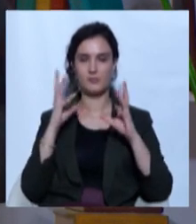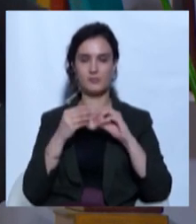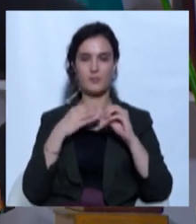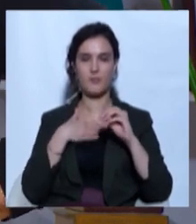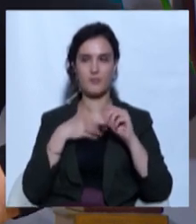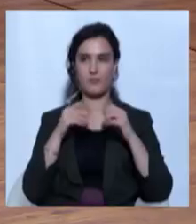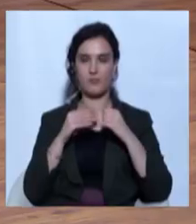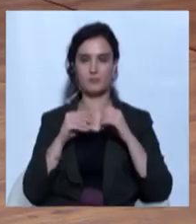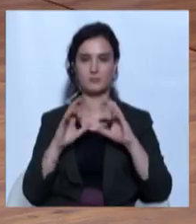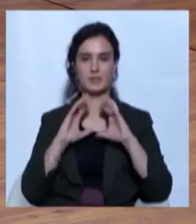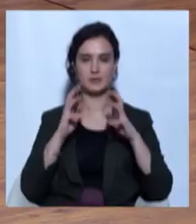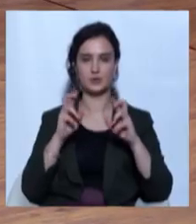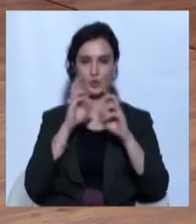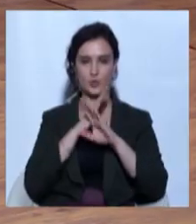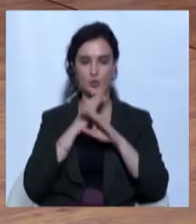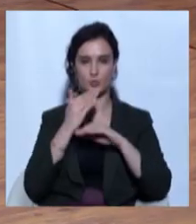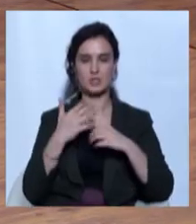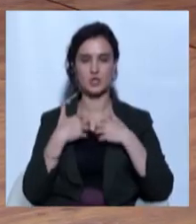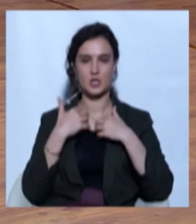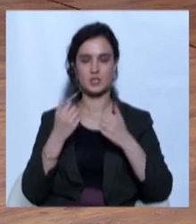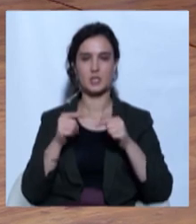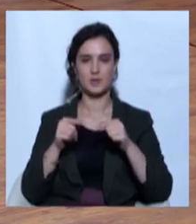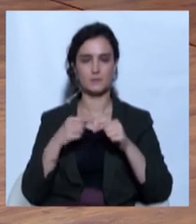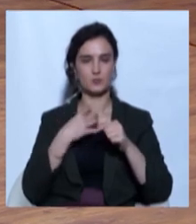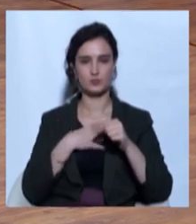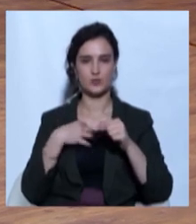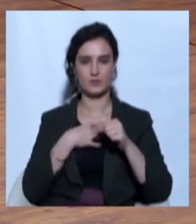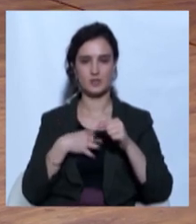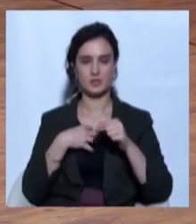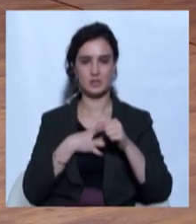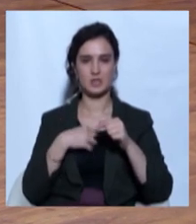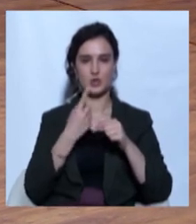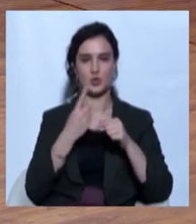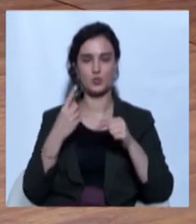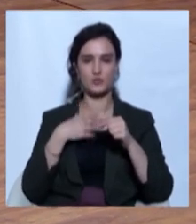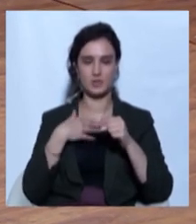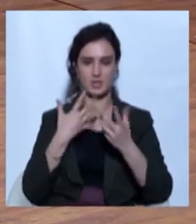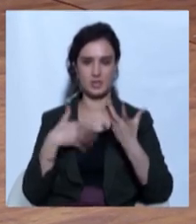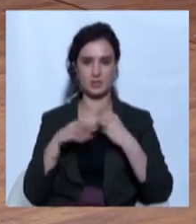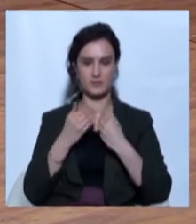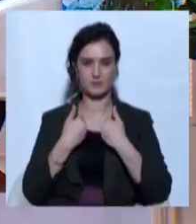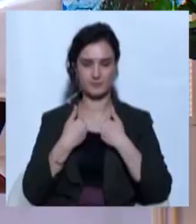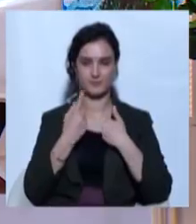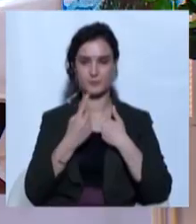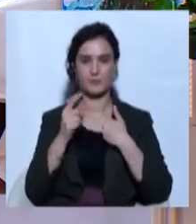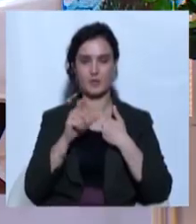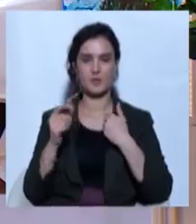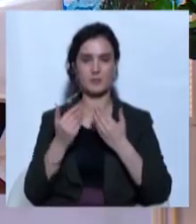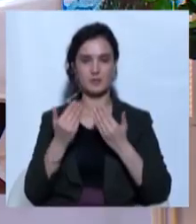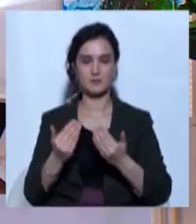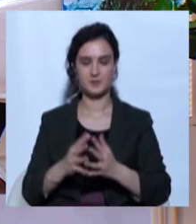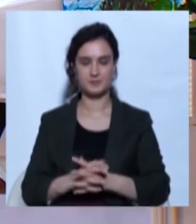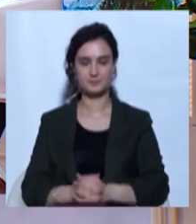ჩვენი პლანეტის ეკოლოგიური სიჯანსახე უმნიშვნელოვანესია თითოეული ჩვენთაგანისათვის, თითოეული